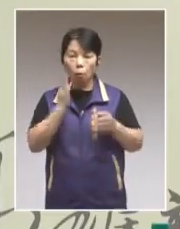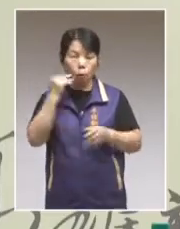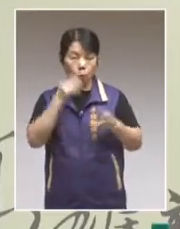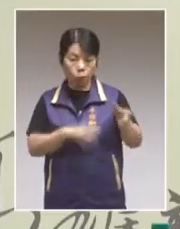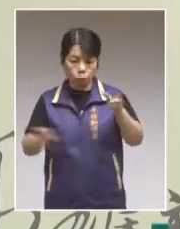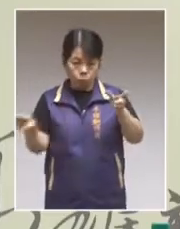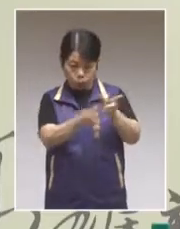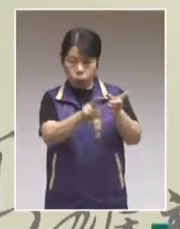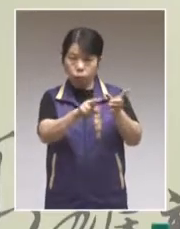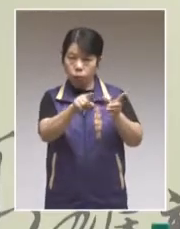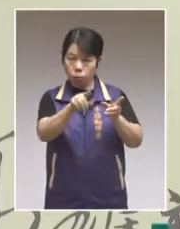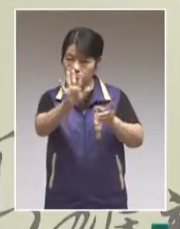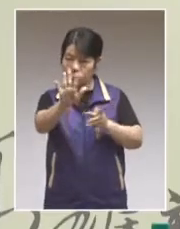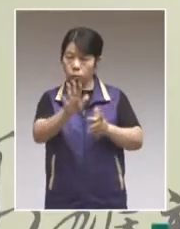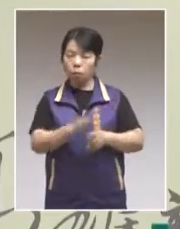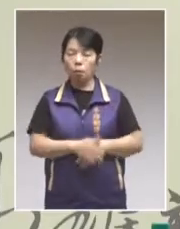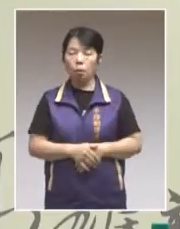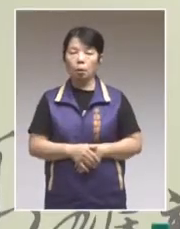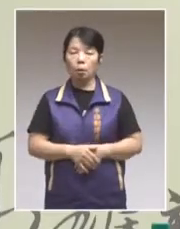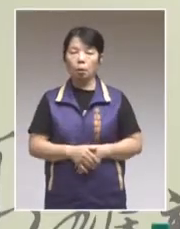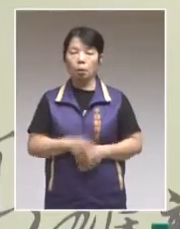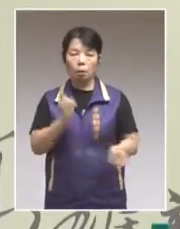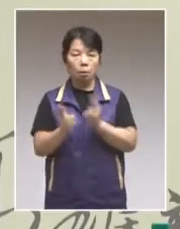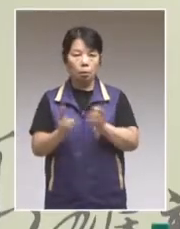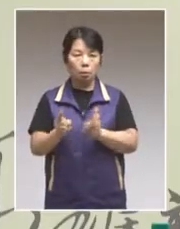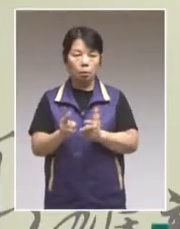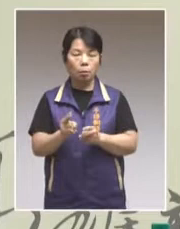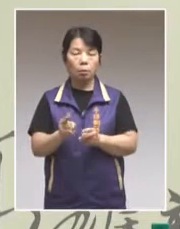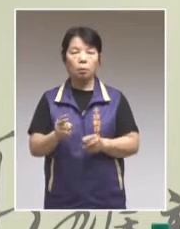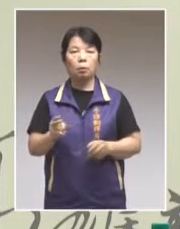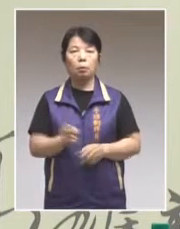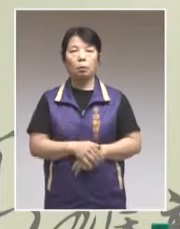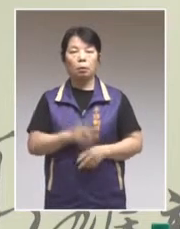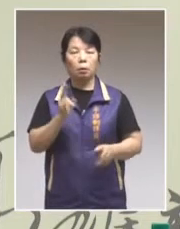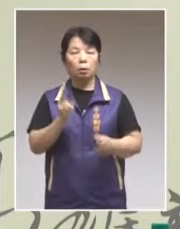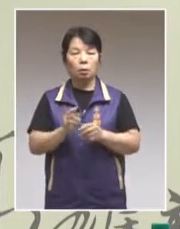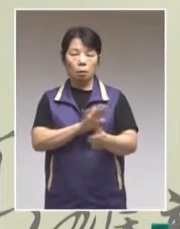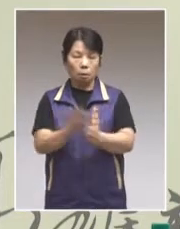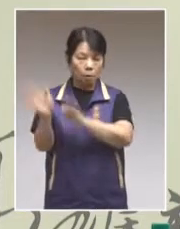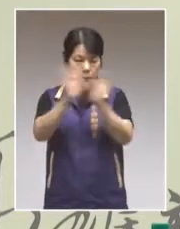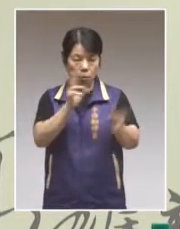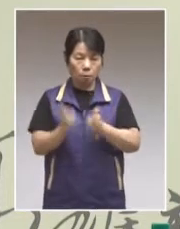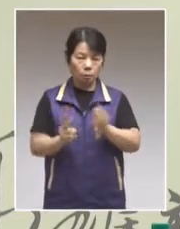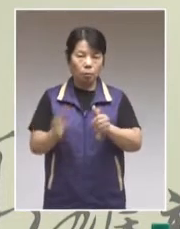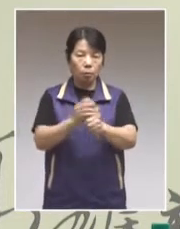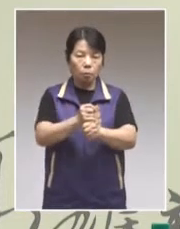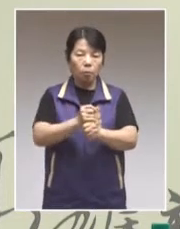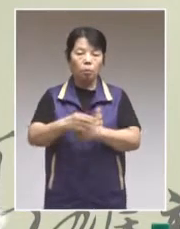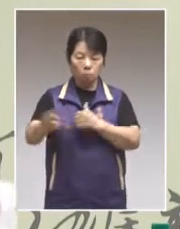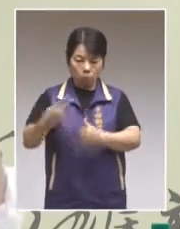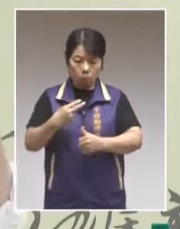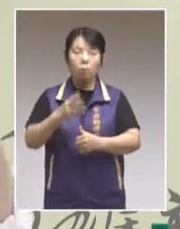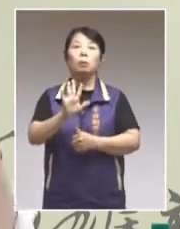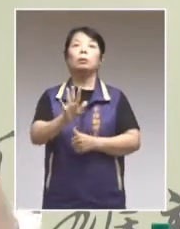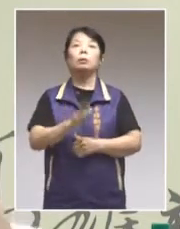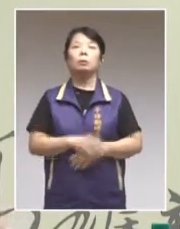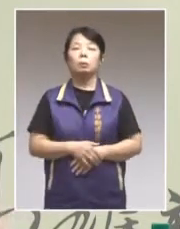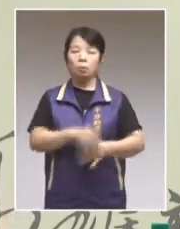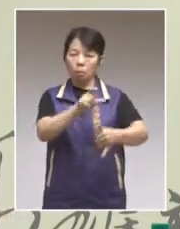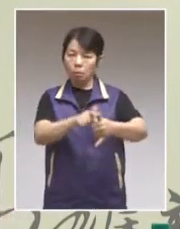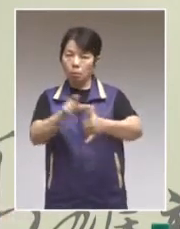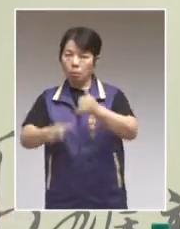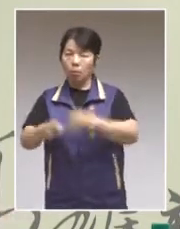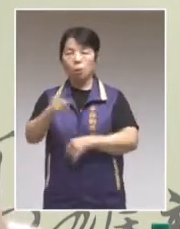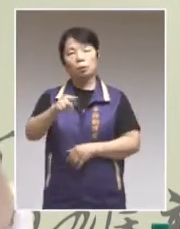的通知，好，那我们疫情指挥中心也会收到简讯的通知，好，那但是因为个案数大概